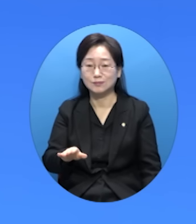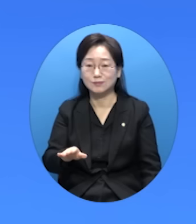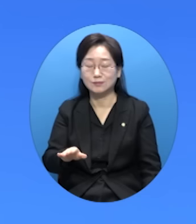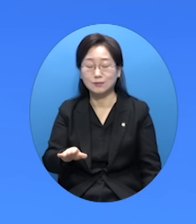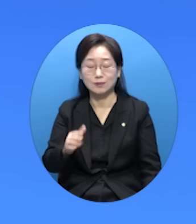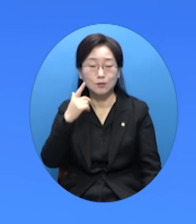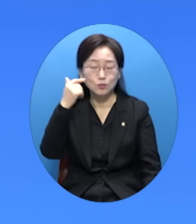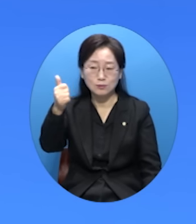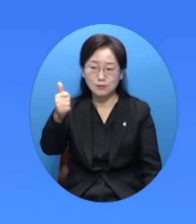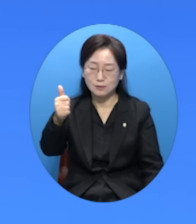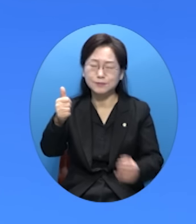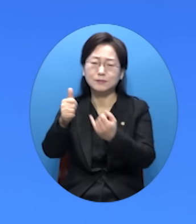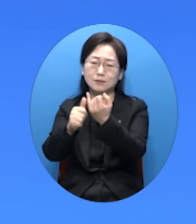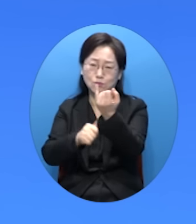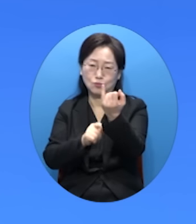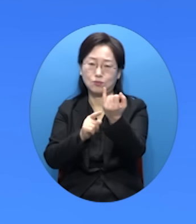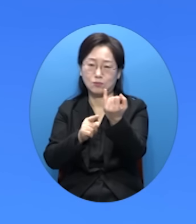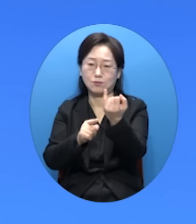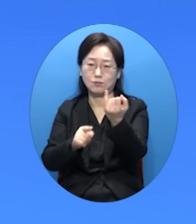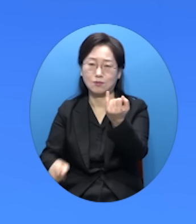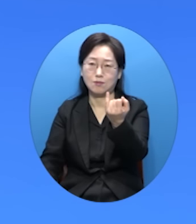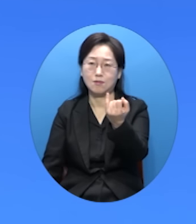그 목사님 사모님이